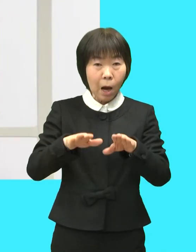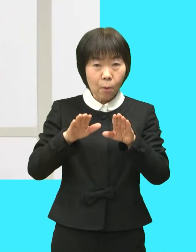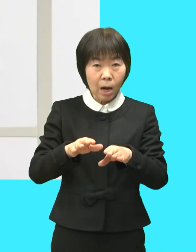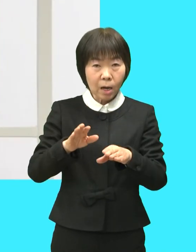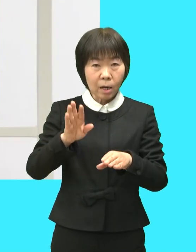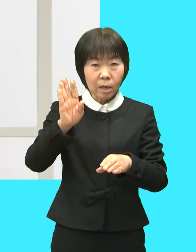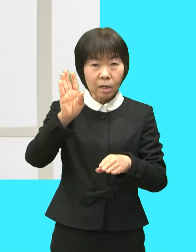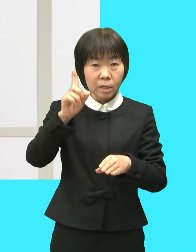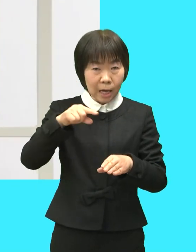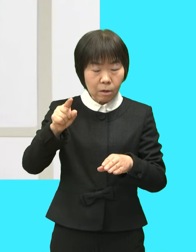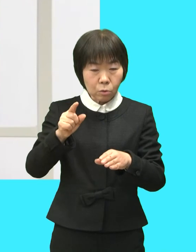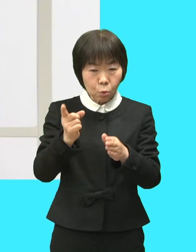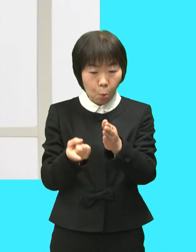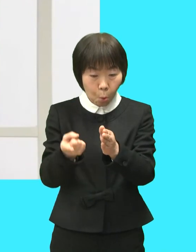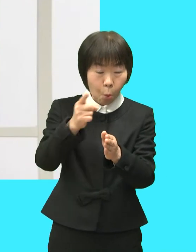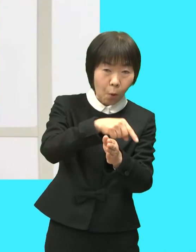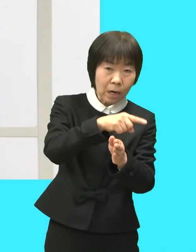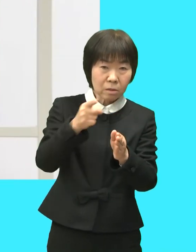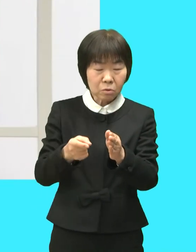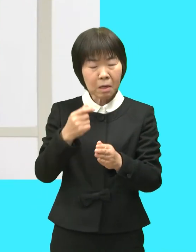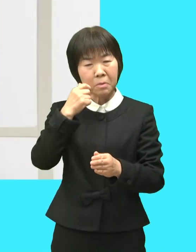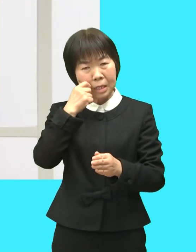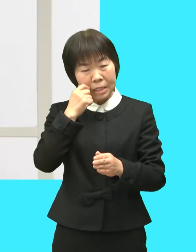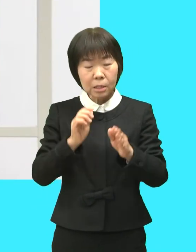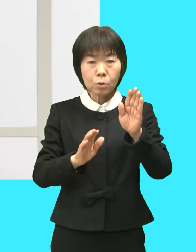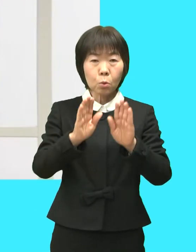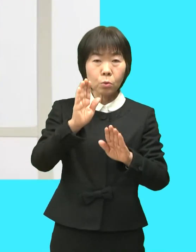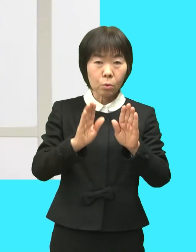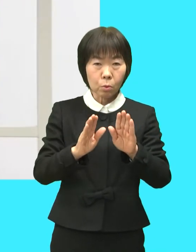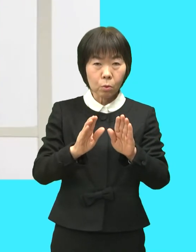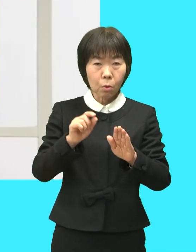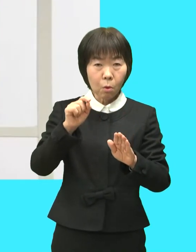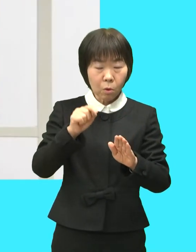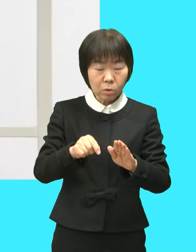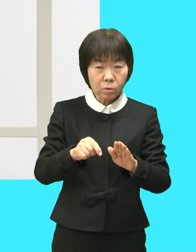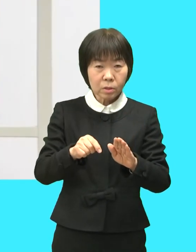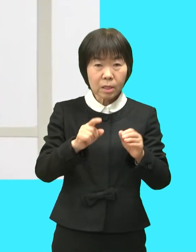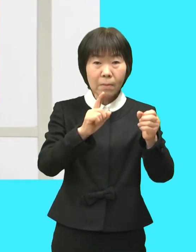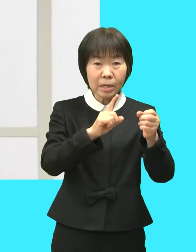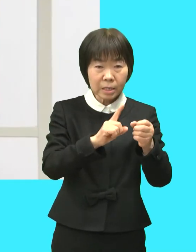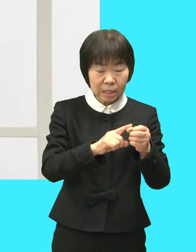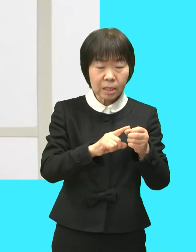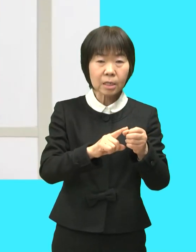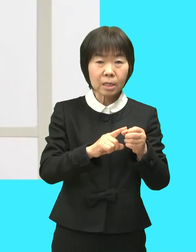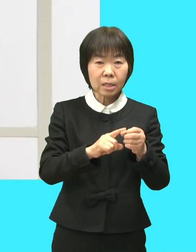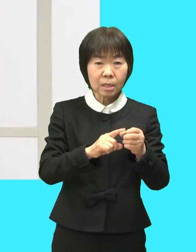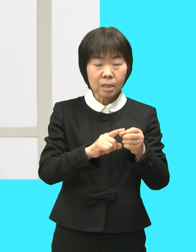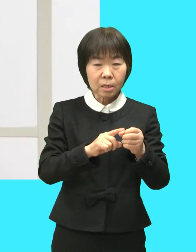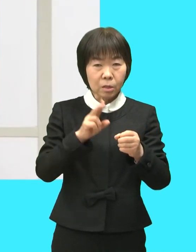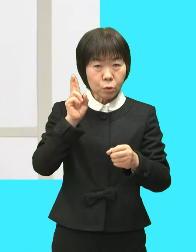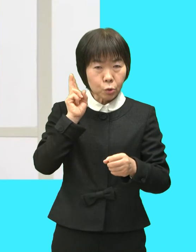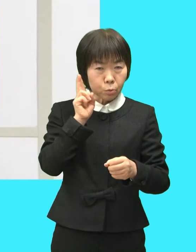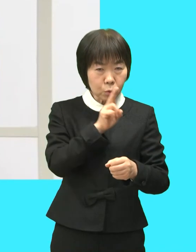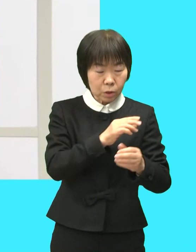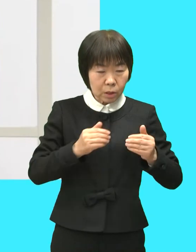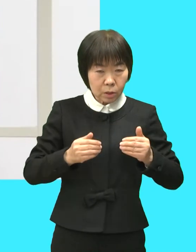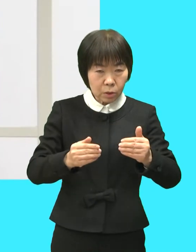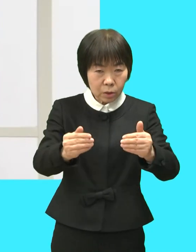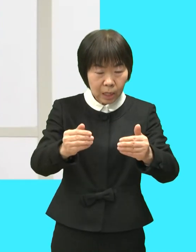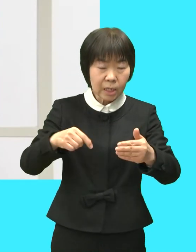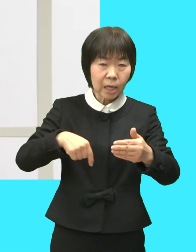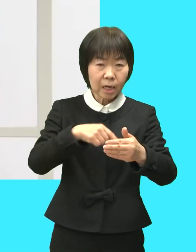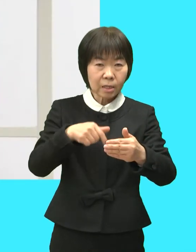かなか難しい部分等もありまして、そういった点において残念ながらいい流れの中でブレーキがかかってし